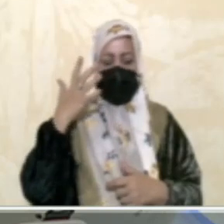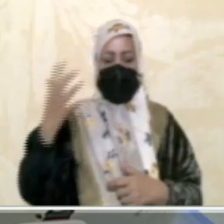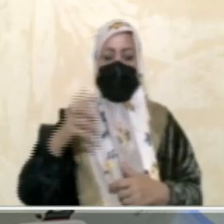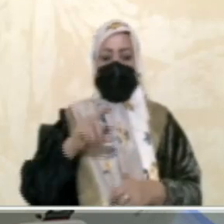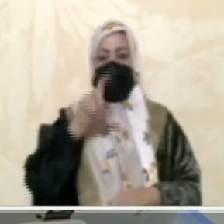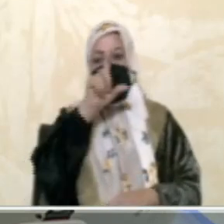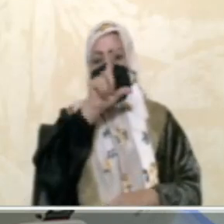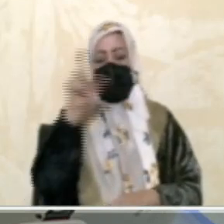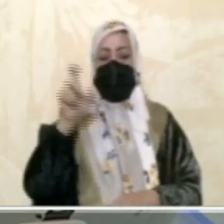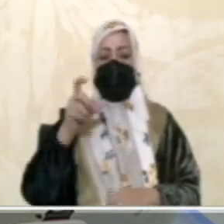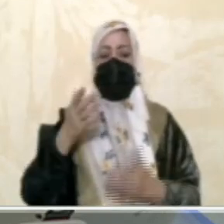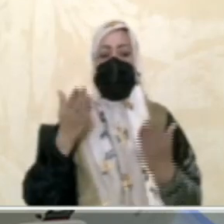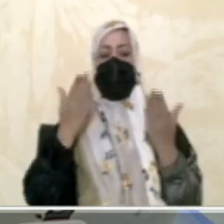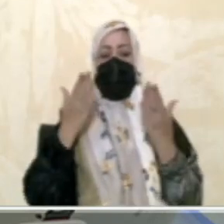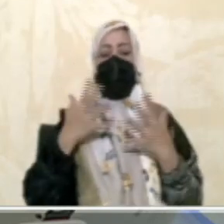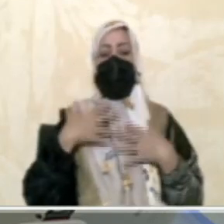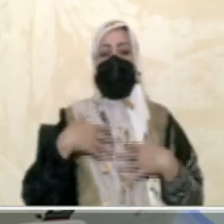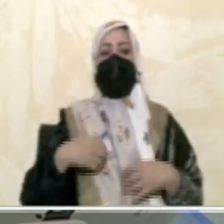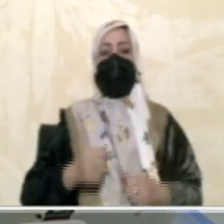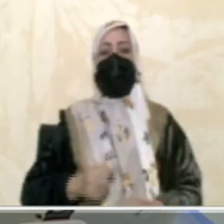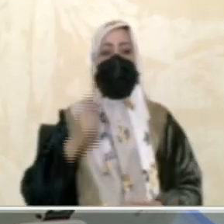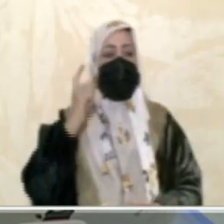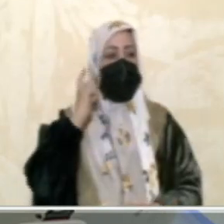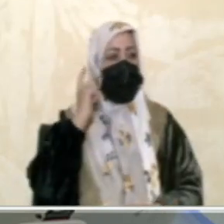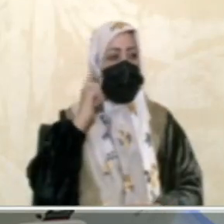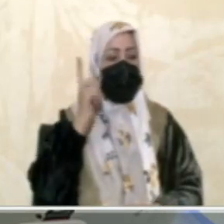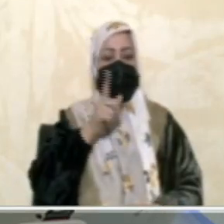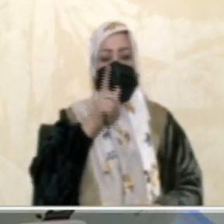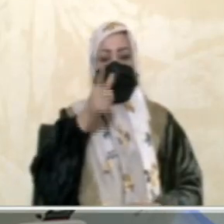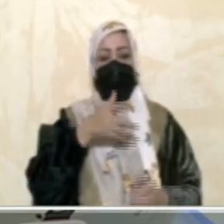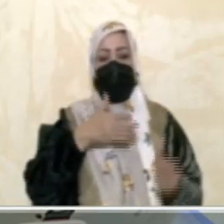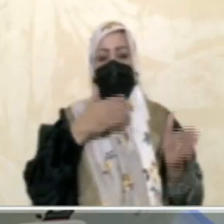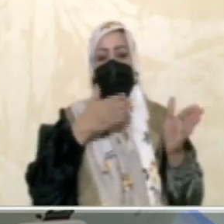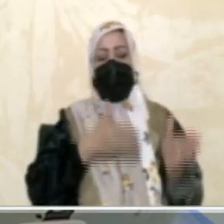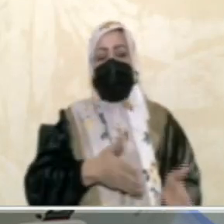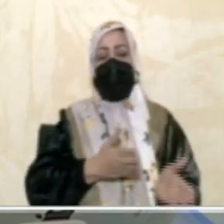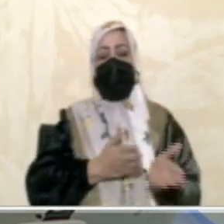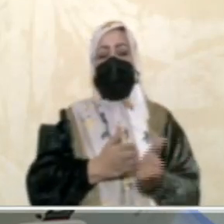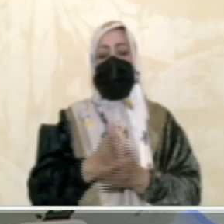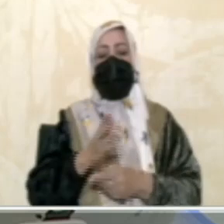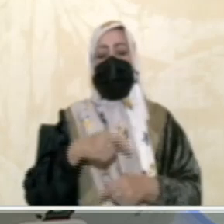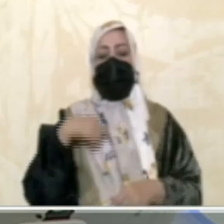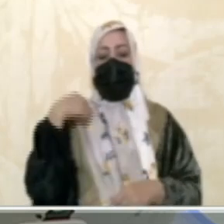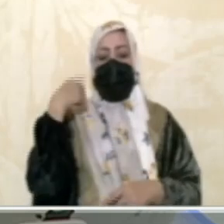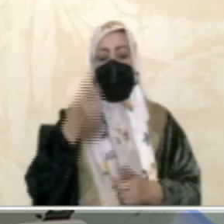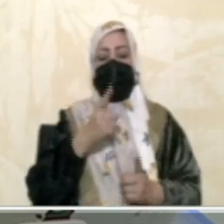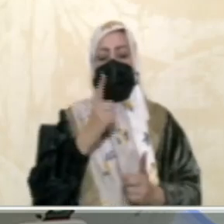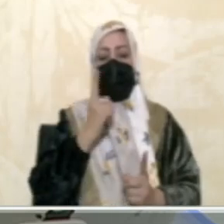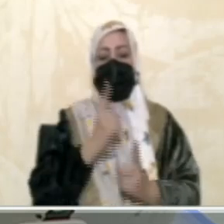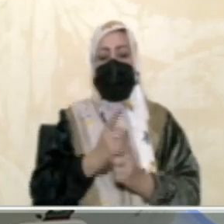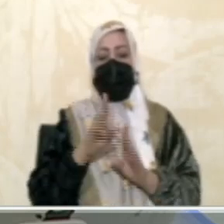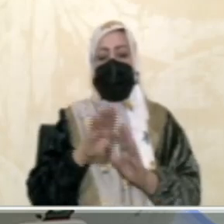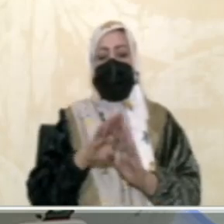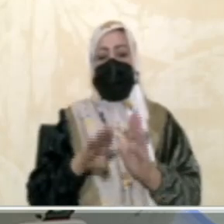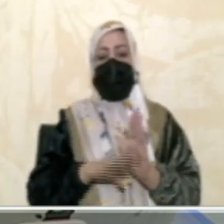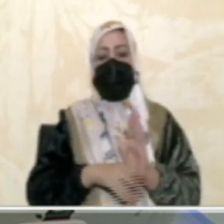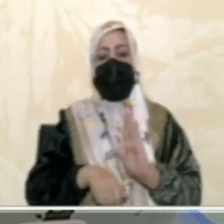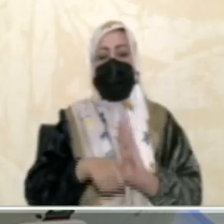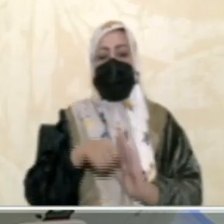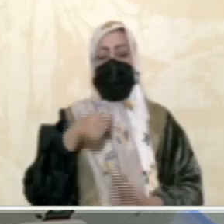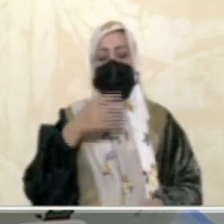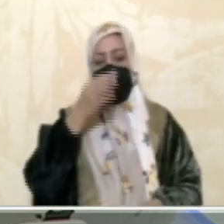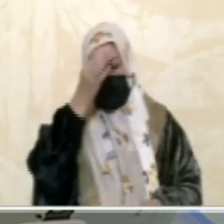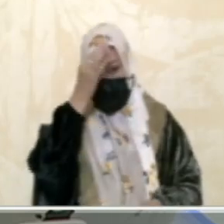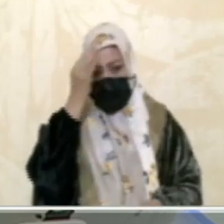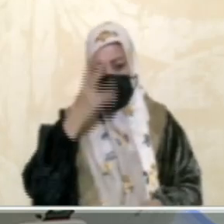يستمعون القول فيتبعون احسنه حتى التقي بكم في حلقه جديده باذن الله استودعكم الله الذي لا